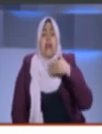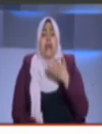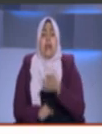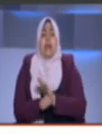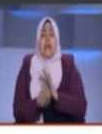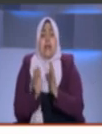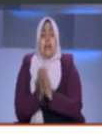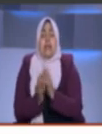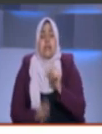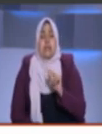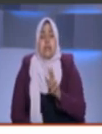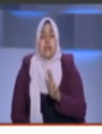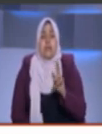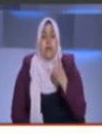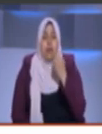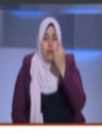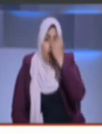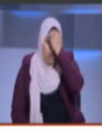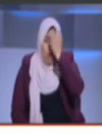بريطانيا الى